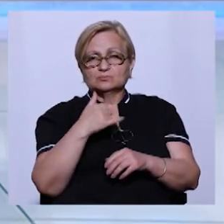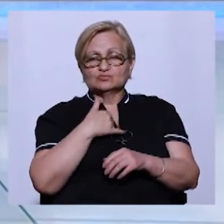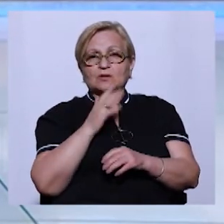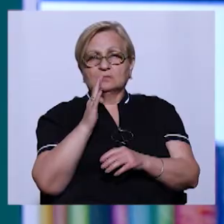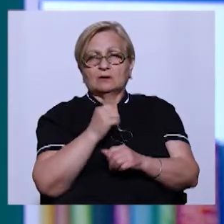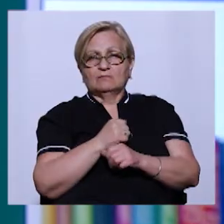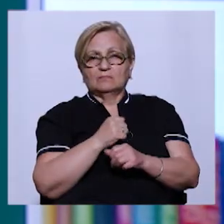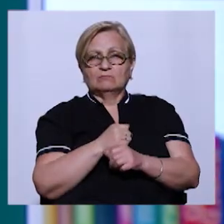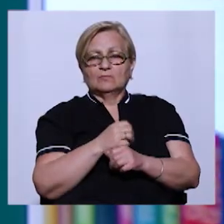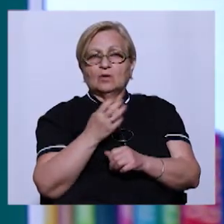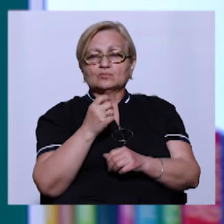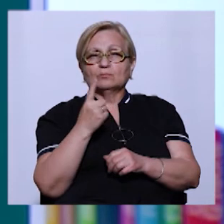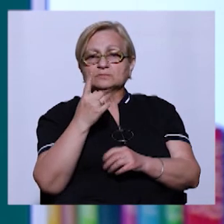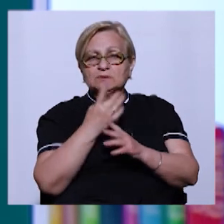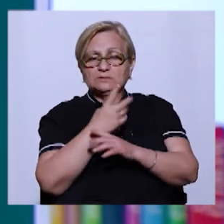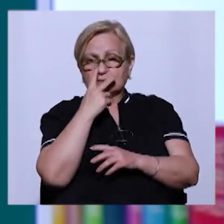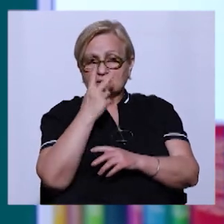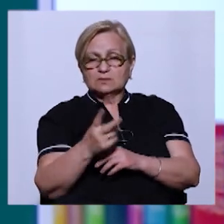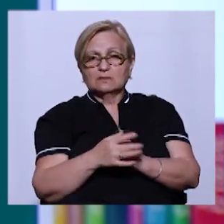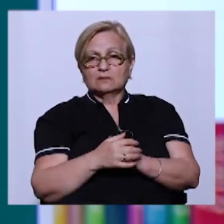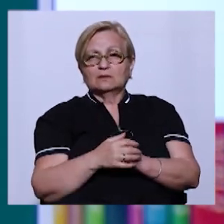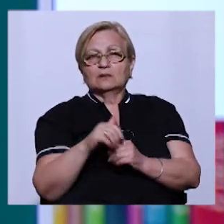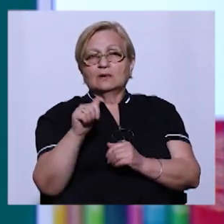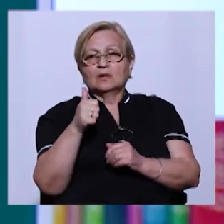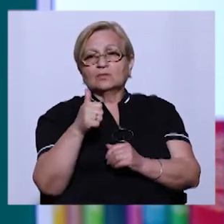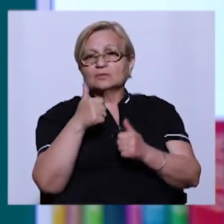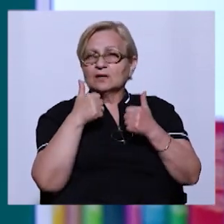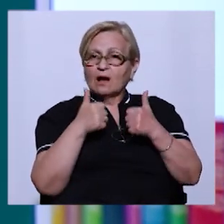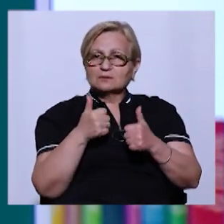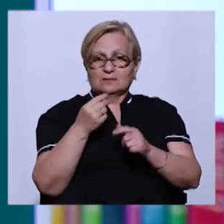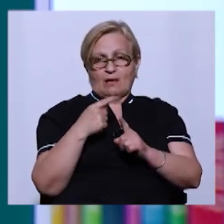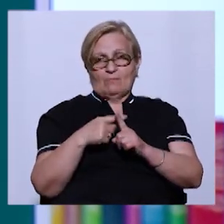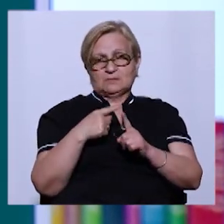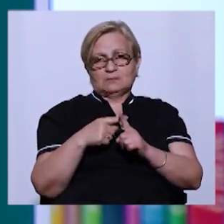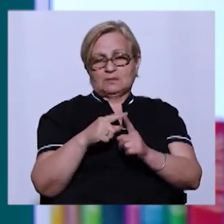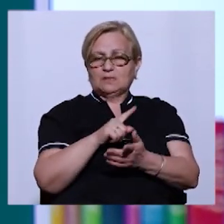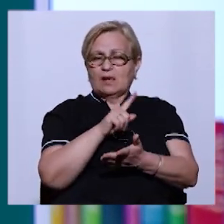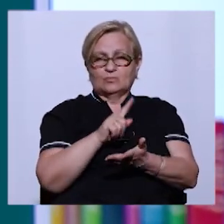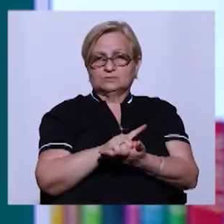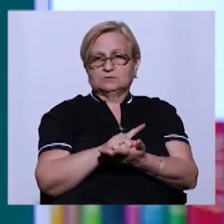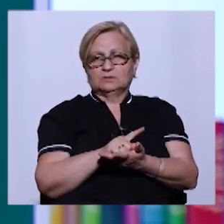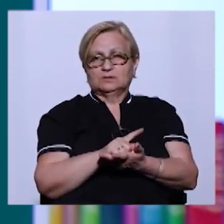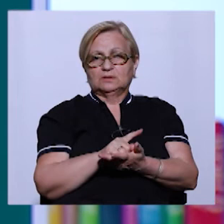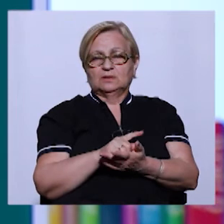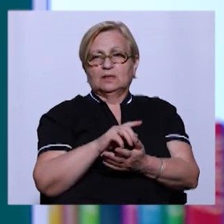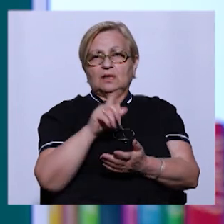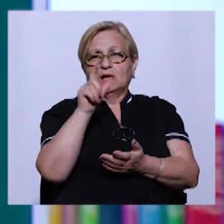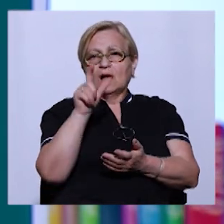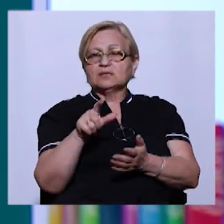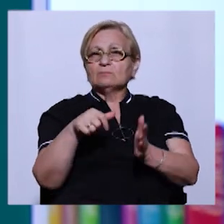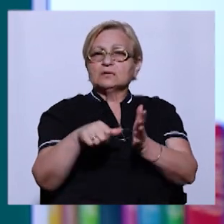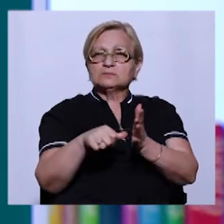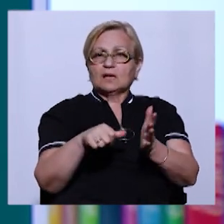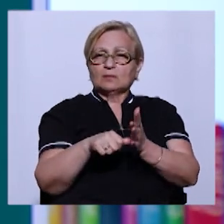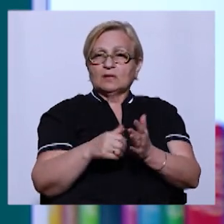გავაკეთებთ, რომ კიდევ ერთხელ დაინახოთ, თუ როგორი კარგია მათემატიკა, როგორი აუცილებელი და ასე ვიტყვი, როგორ ეხმარება